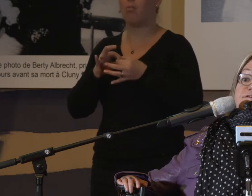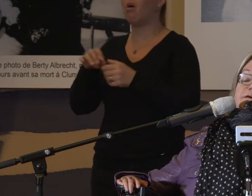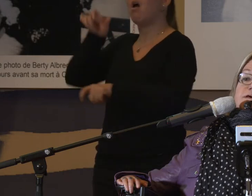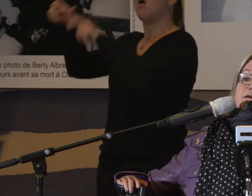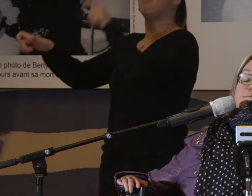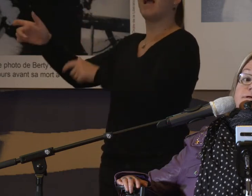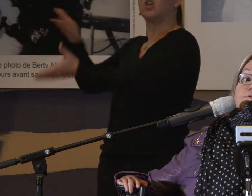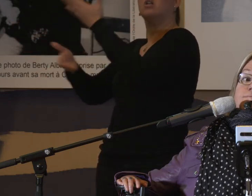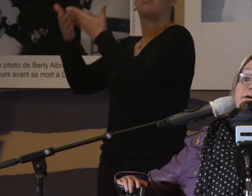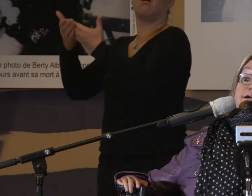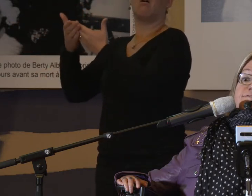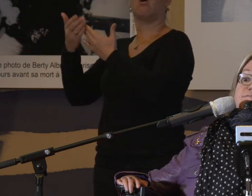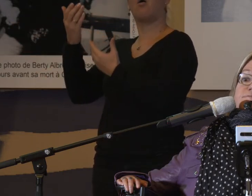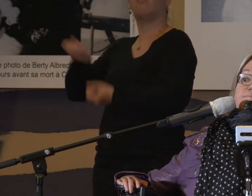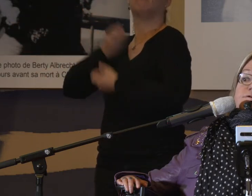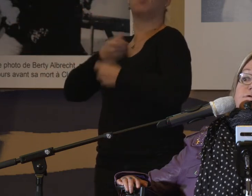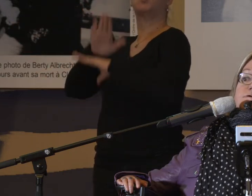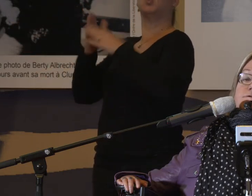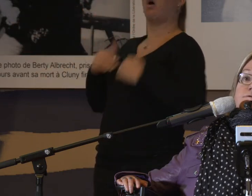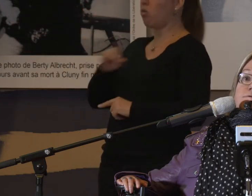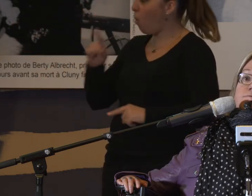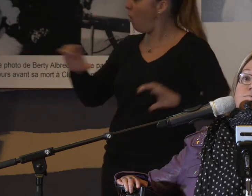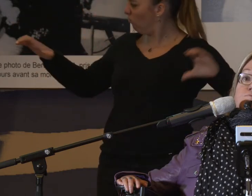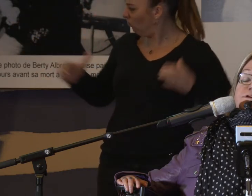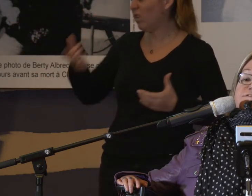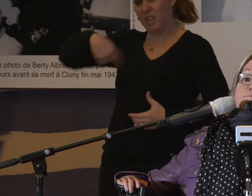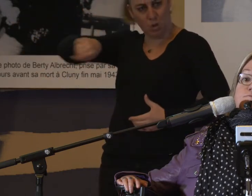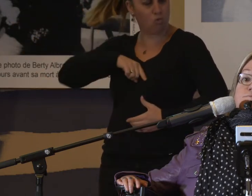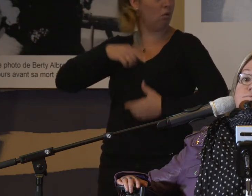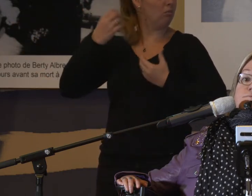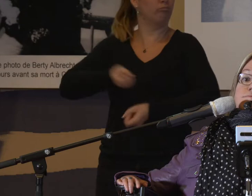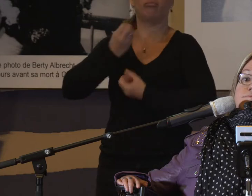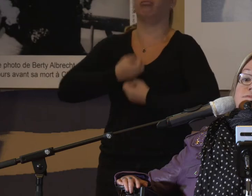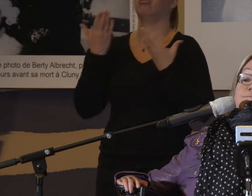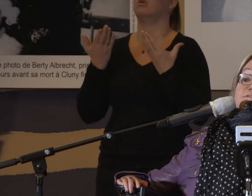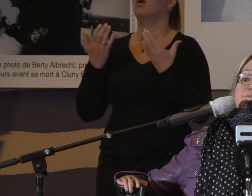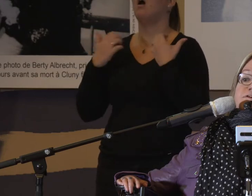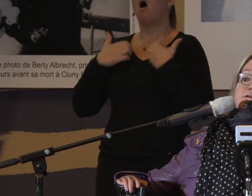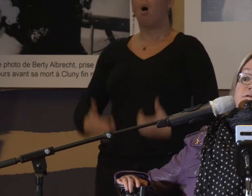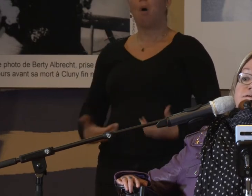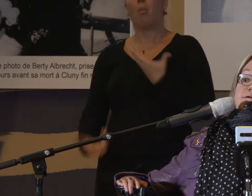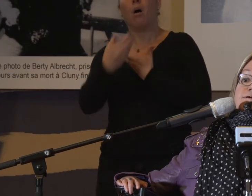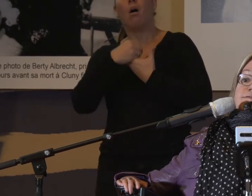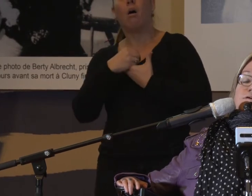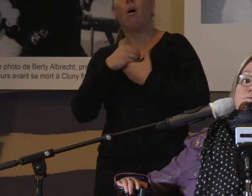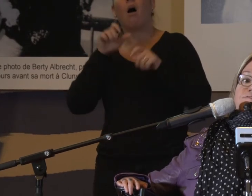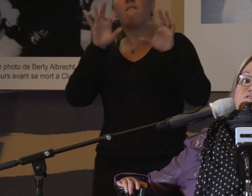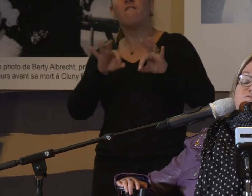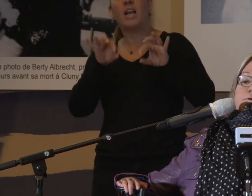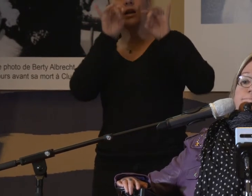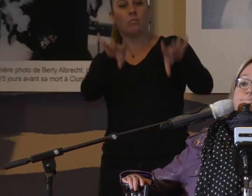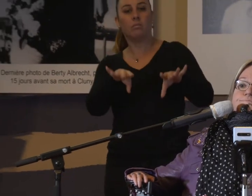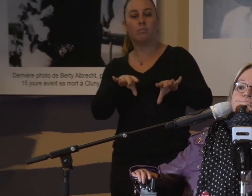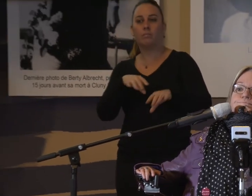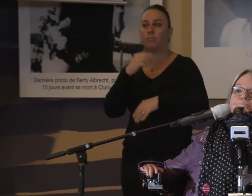place. Et dans les membres actifs, nous n'acceptons ni personnes valides, ni hommes